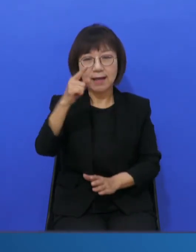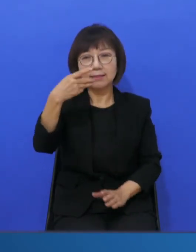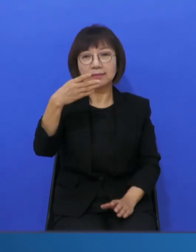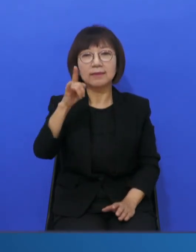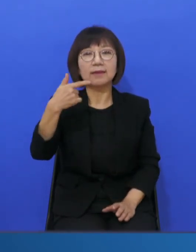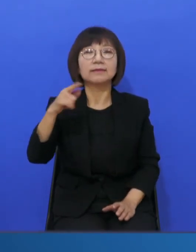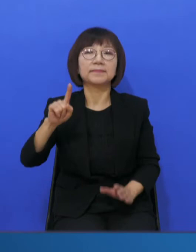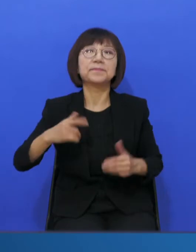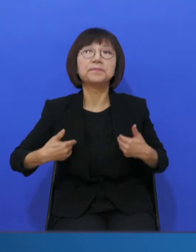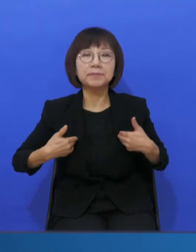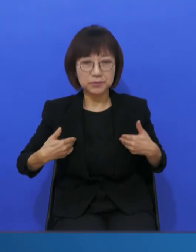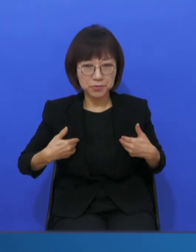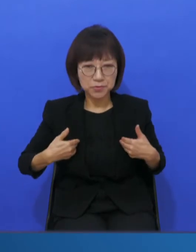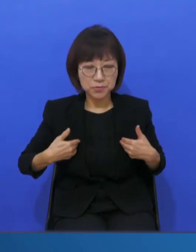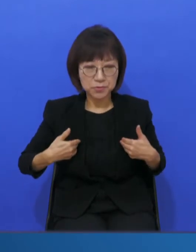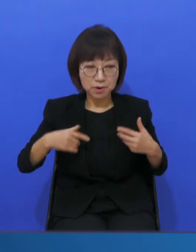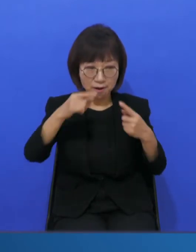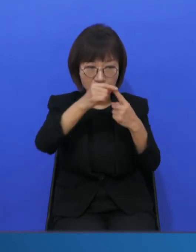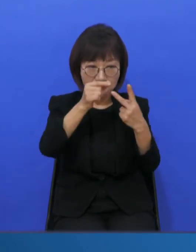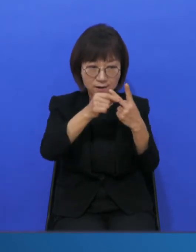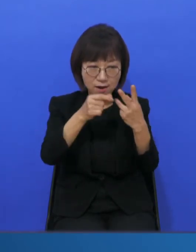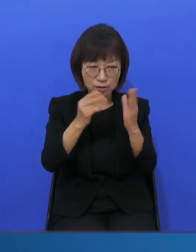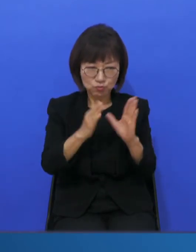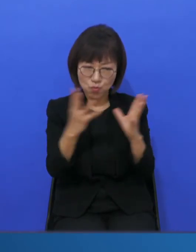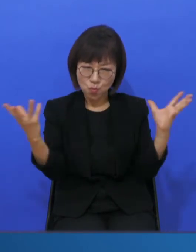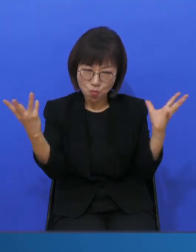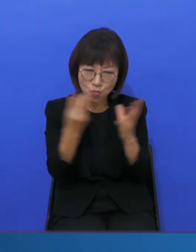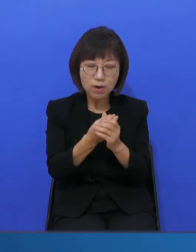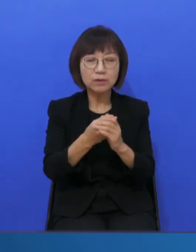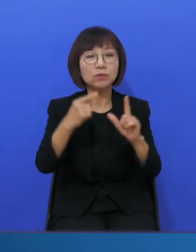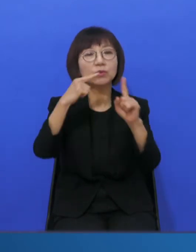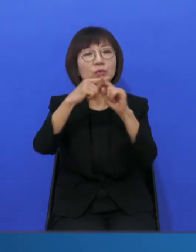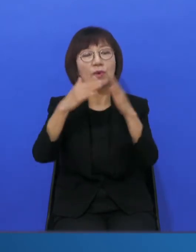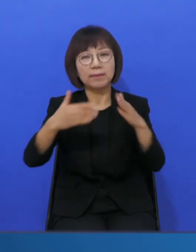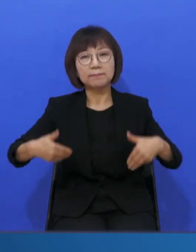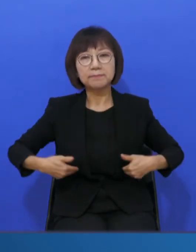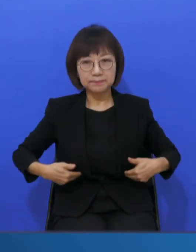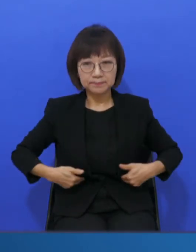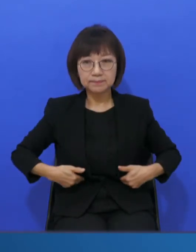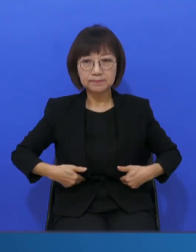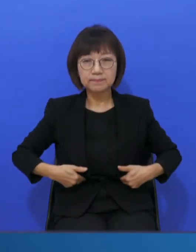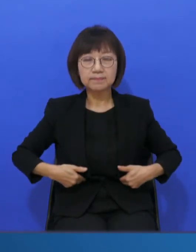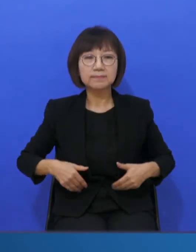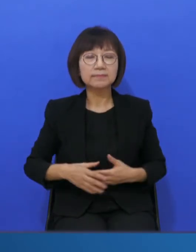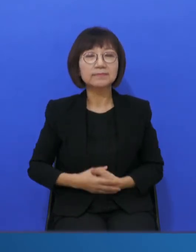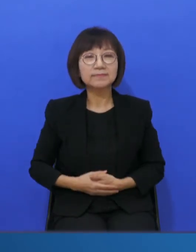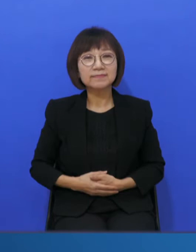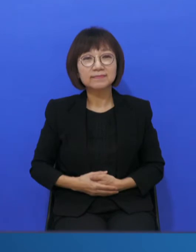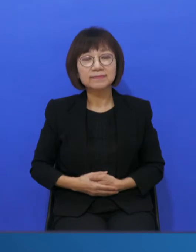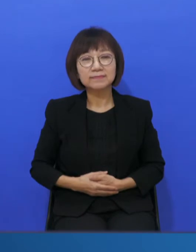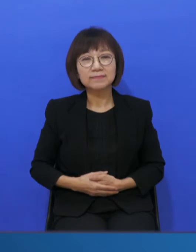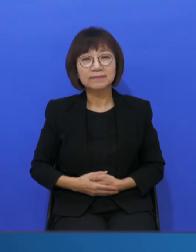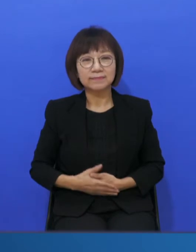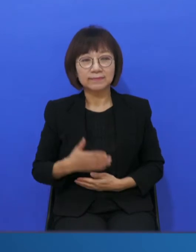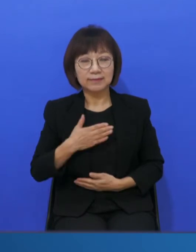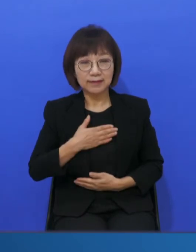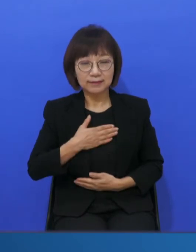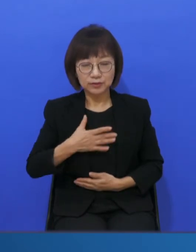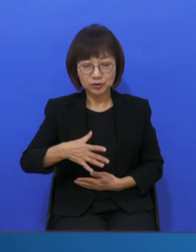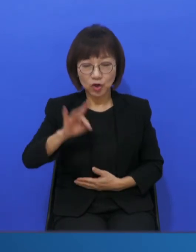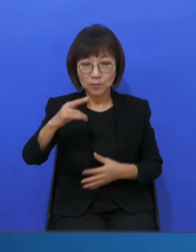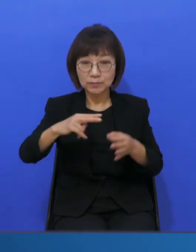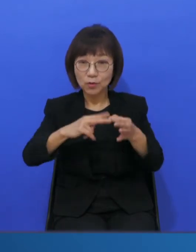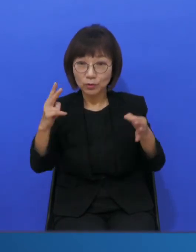And we must- 이거 만드는 교회 A church that makes this. 저는 확신합니다. I'm so sure of this. 영도 여기 들어왔을